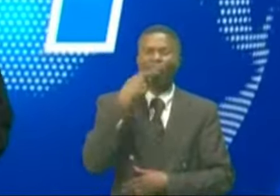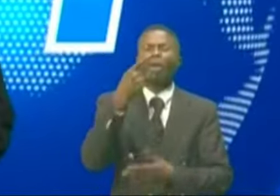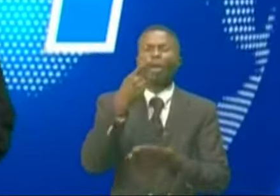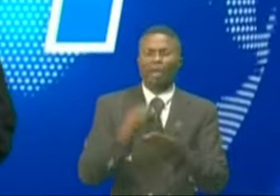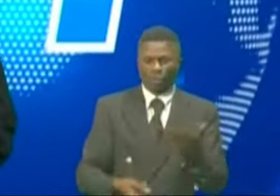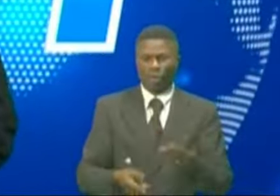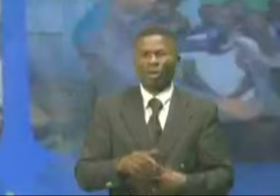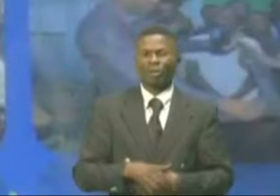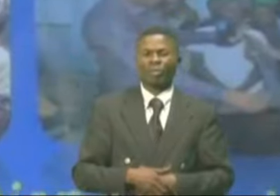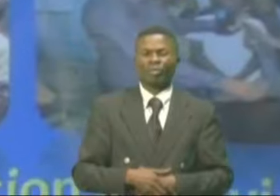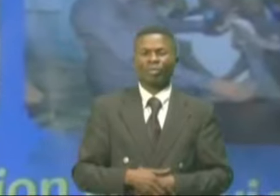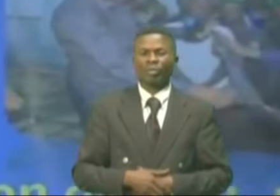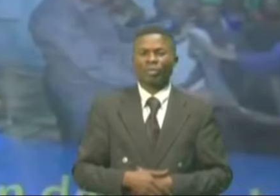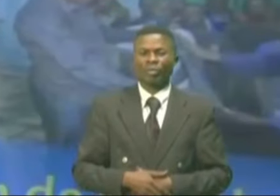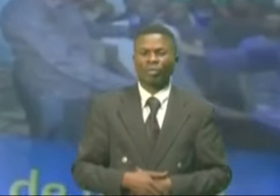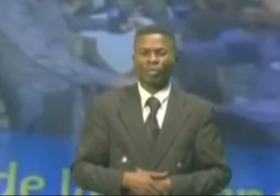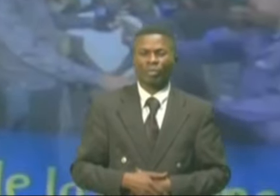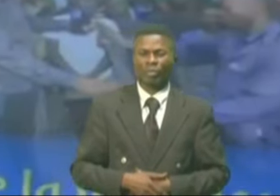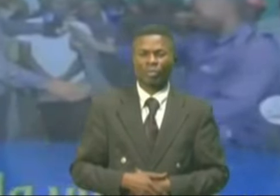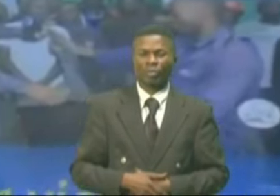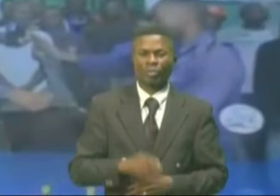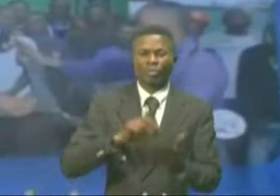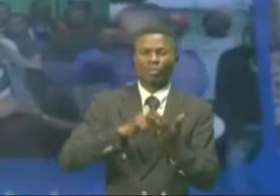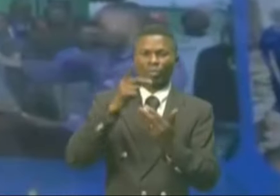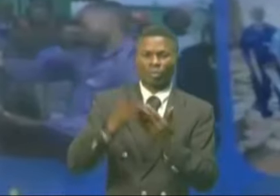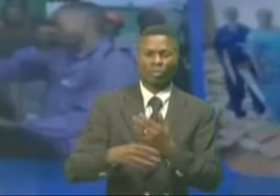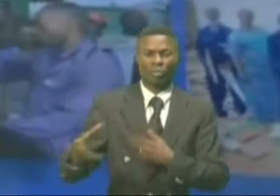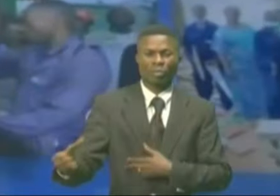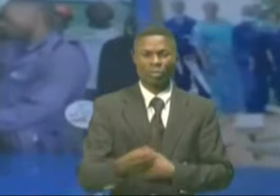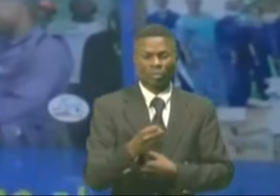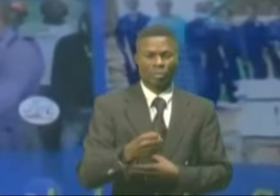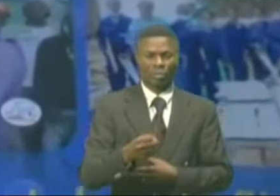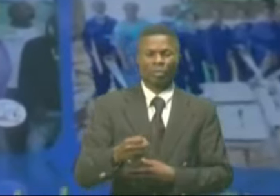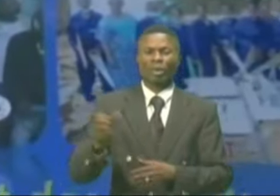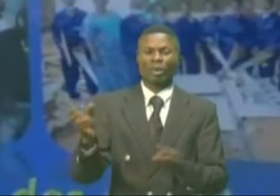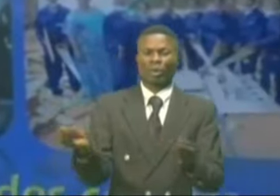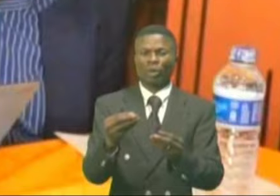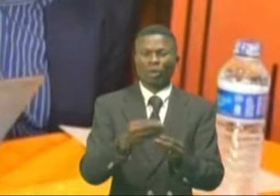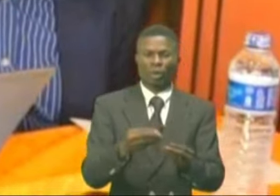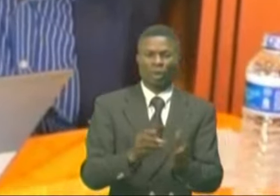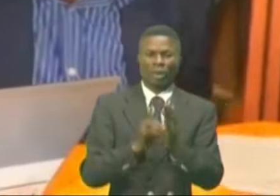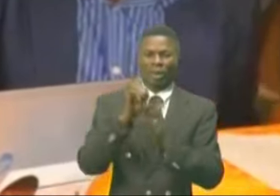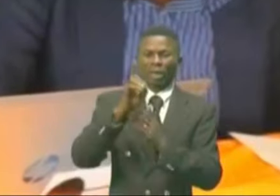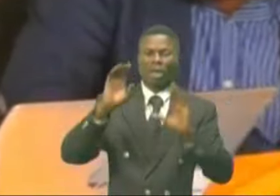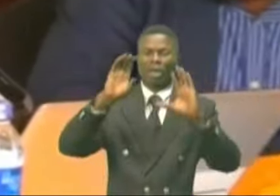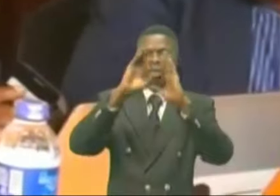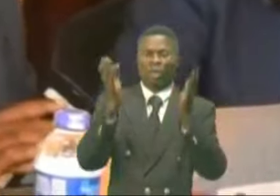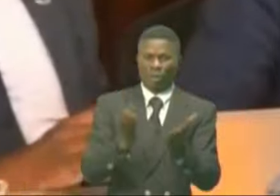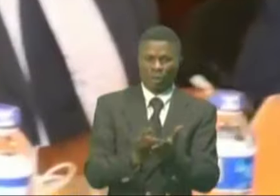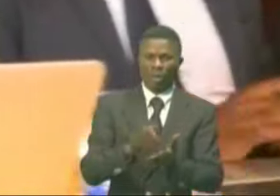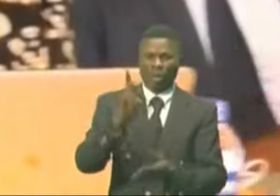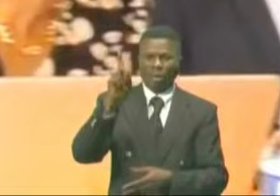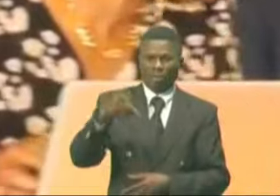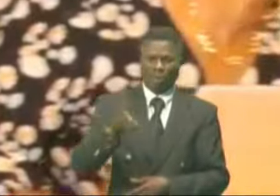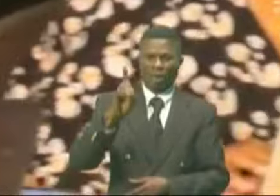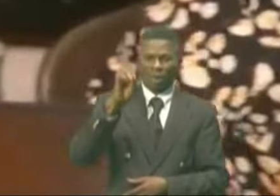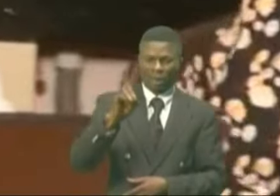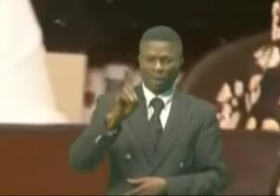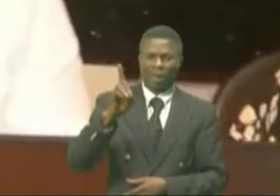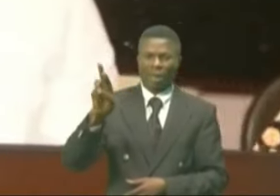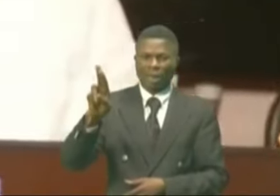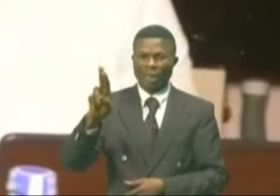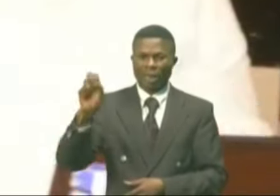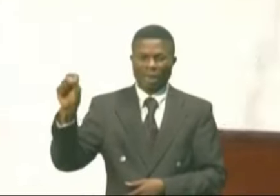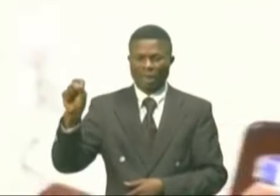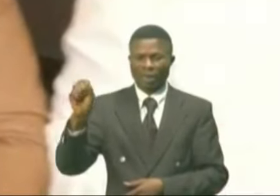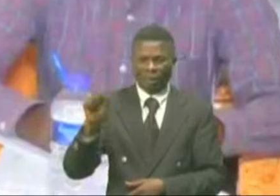RTNC Bounia. Les agents du programme de désarmement, démobilisation et relèvement communautaire PDDRCS, coordination provinciale de